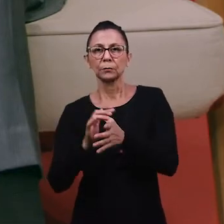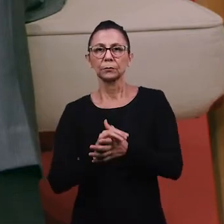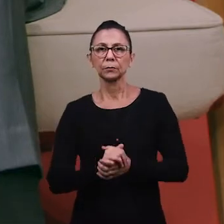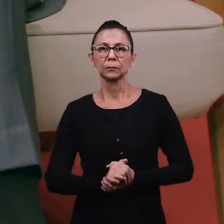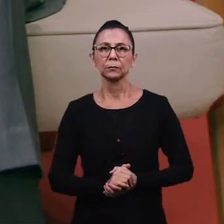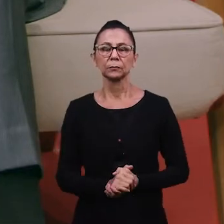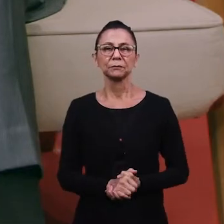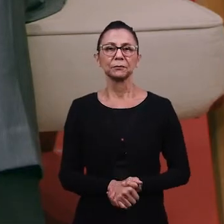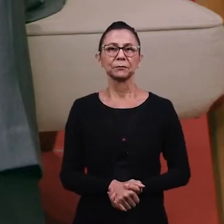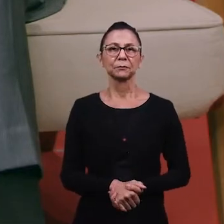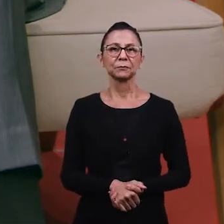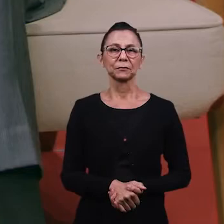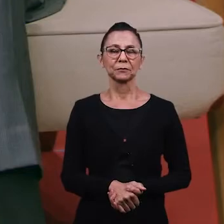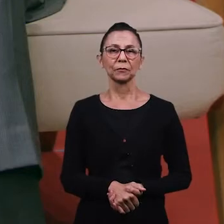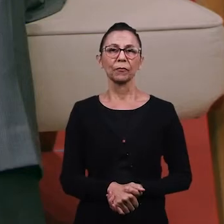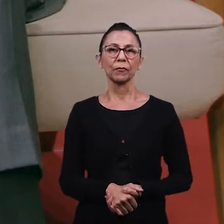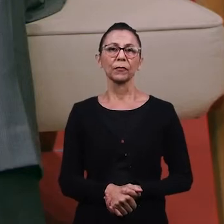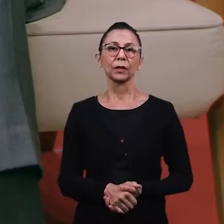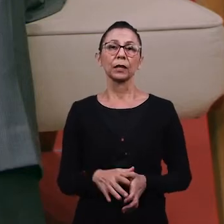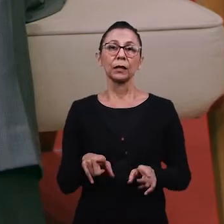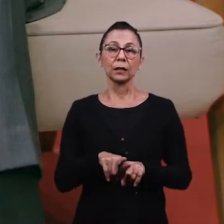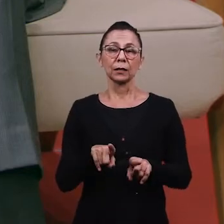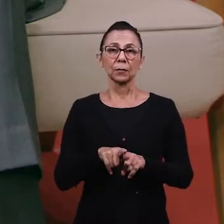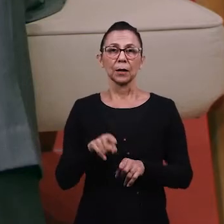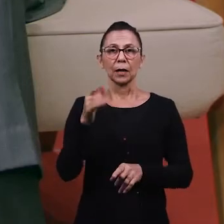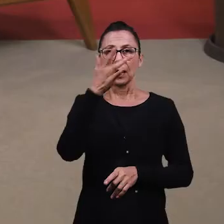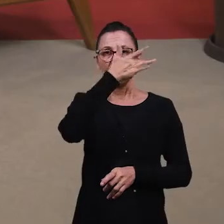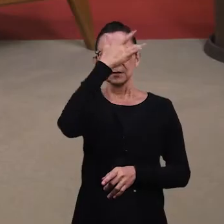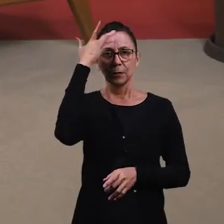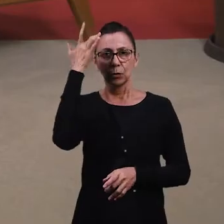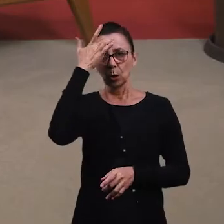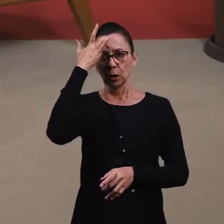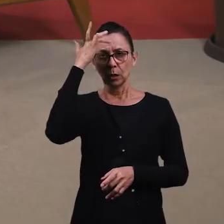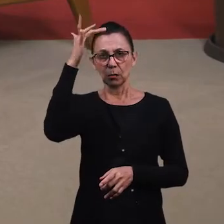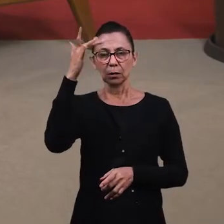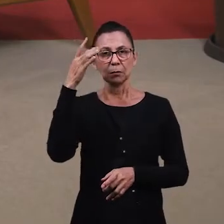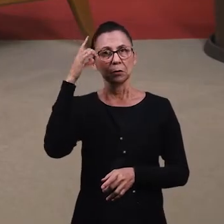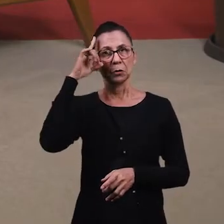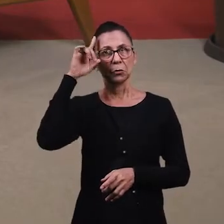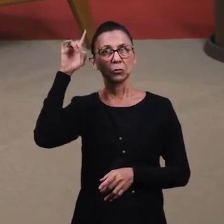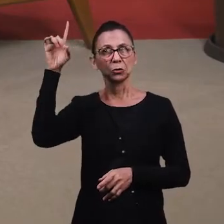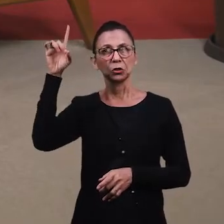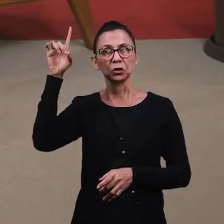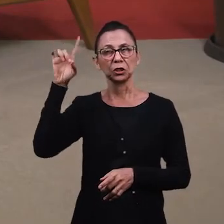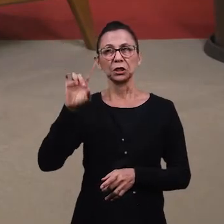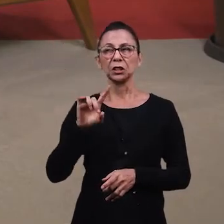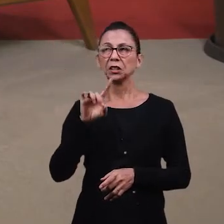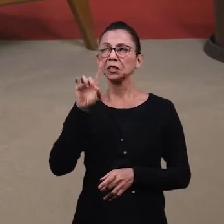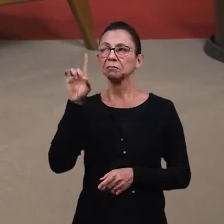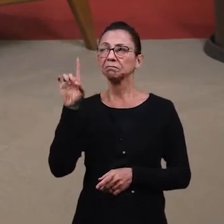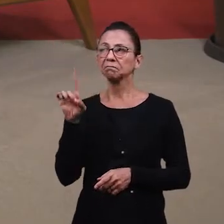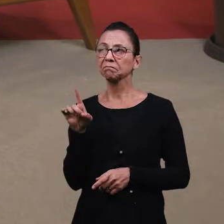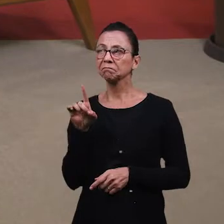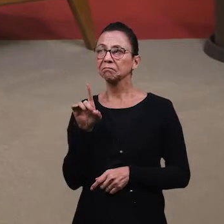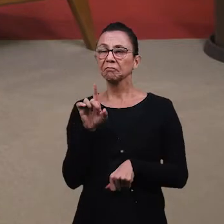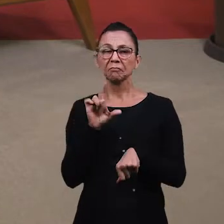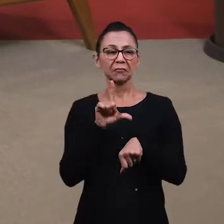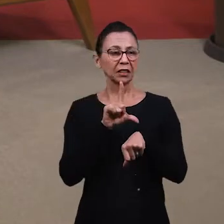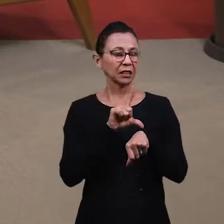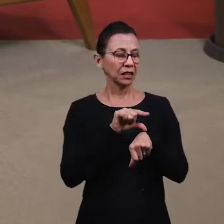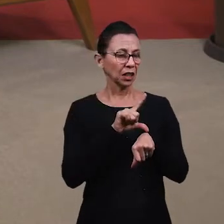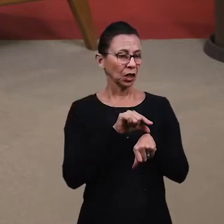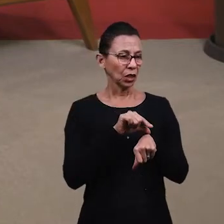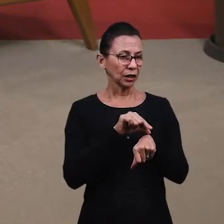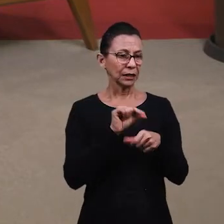fiancée, il partait, il quittait la maison de la fiancée, comme il a expliqué. Personne ne savait le jour